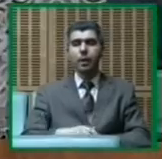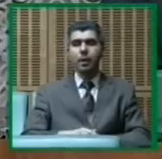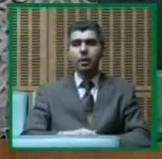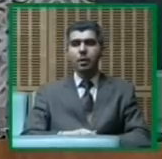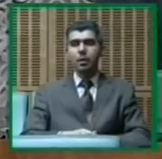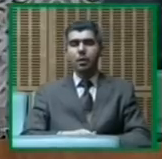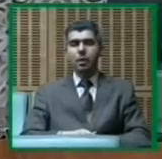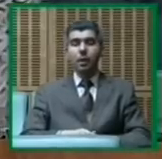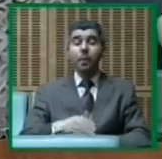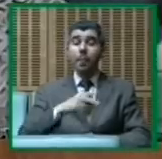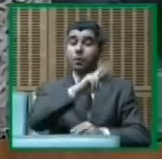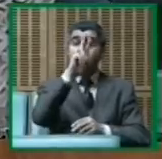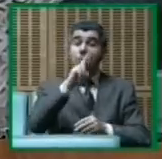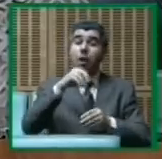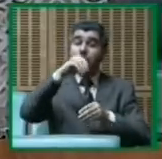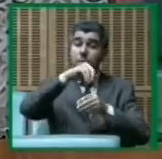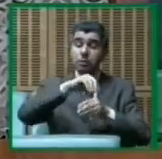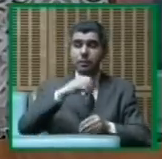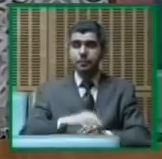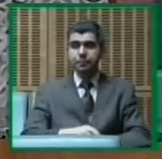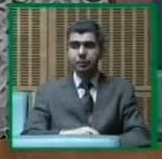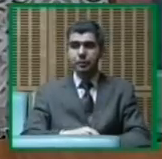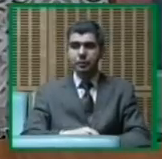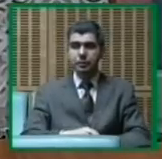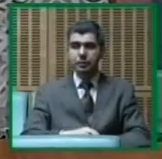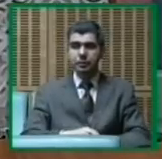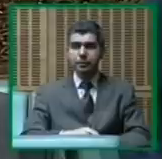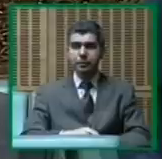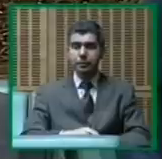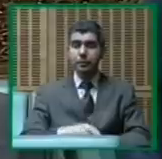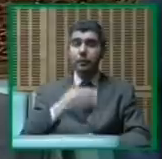شكرا. هناك تعقيب السيد تدلاوي.